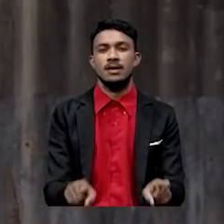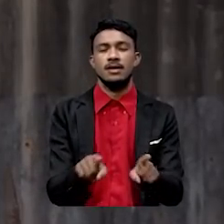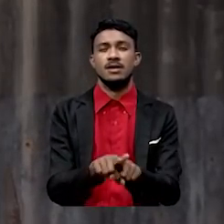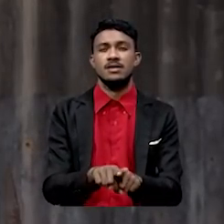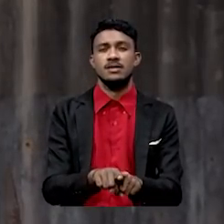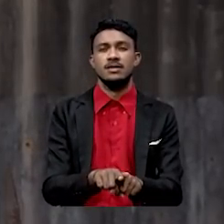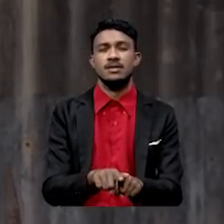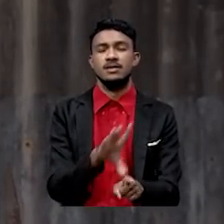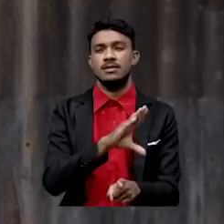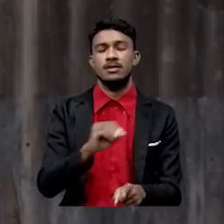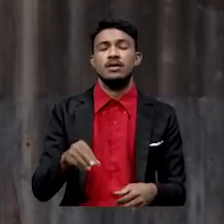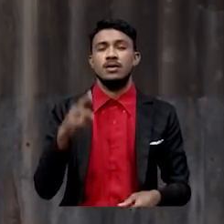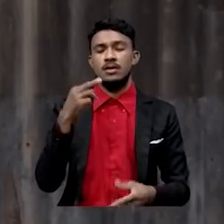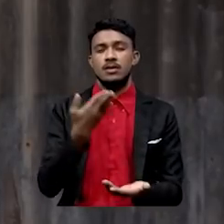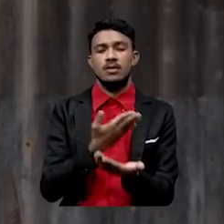iya, kalau foto,